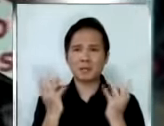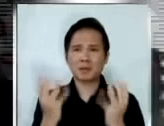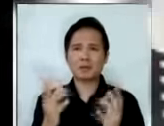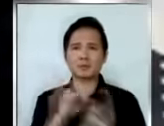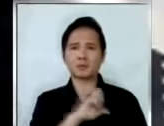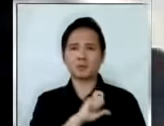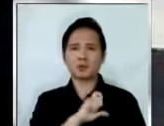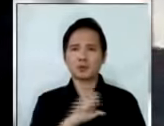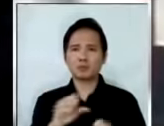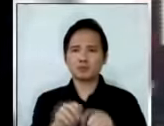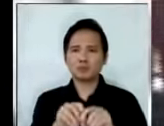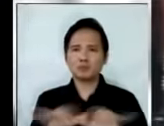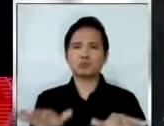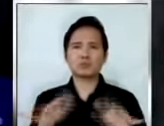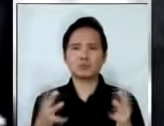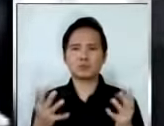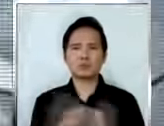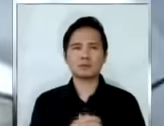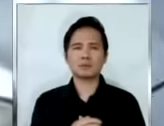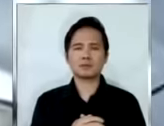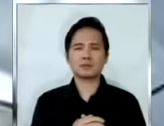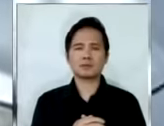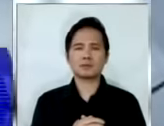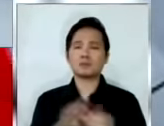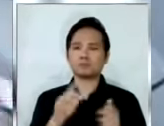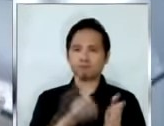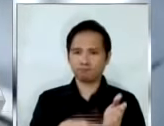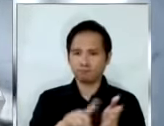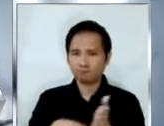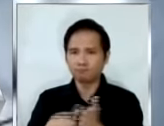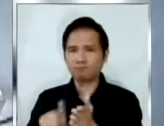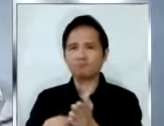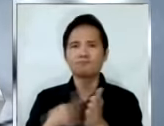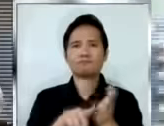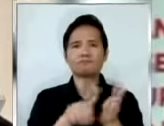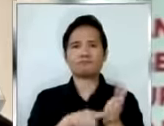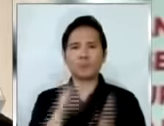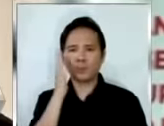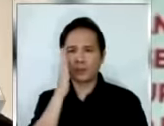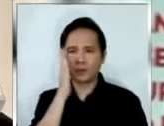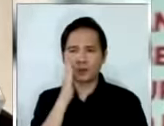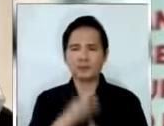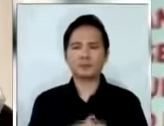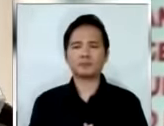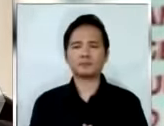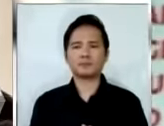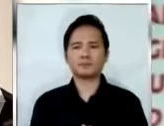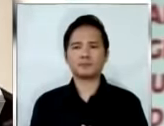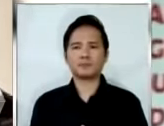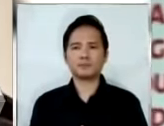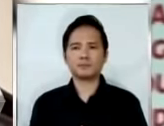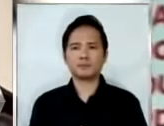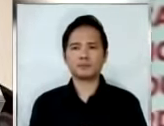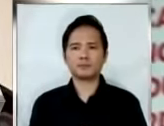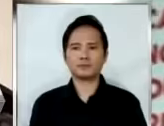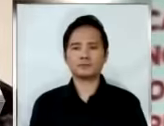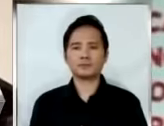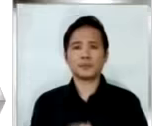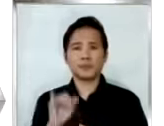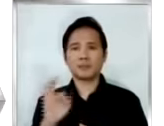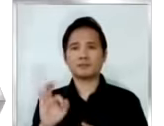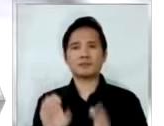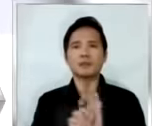saka wearing a face mask. Lahat ng mga establishments ito o kaya yung mga places of convergence, andun ang mga